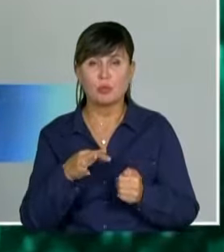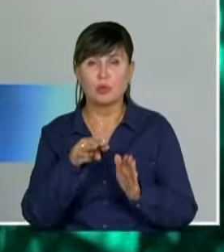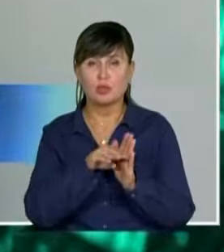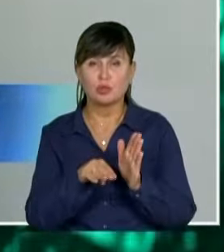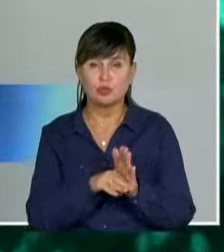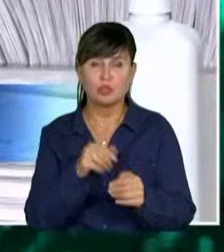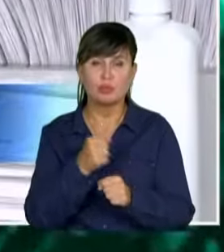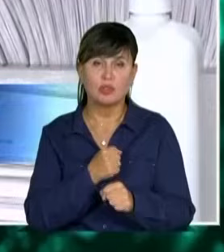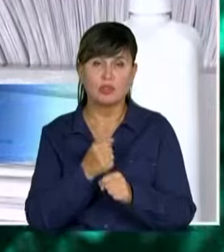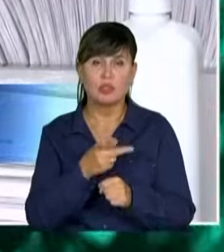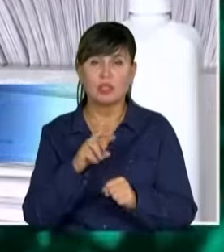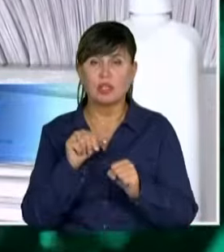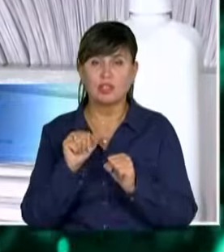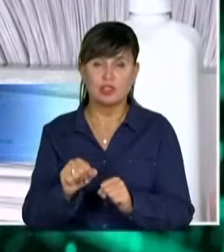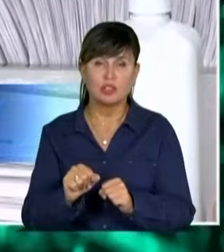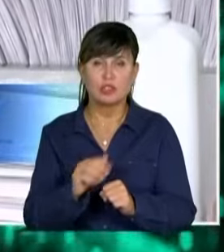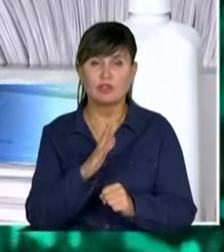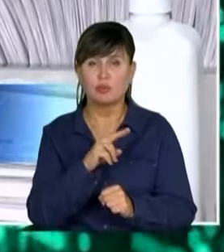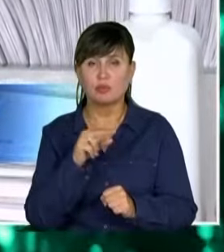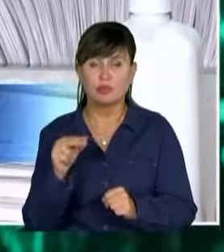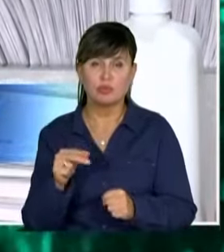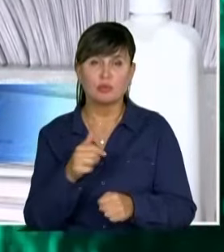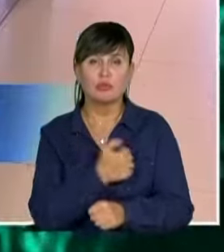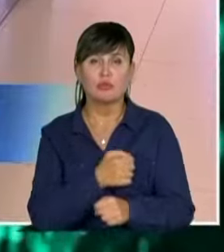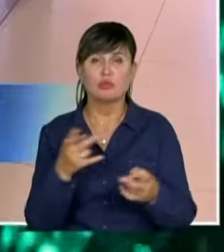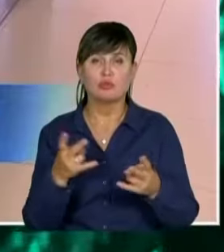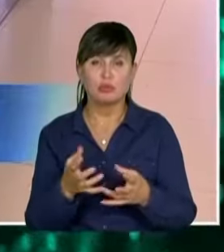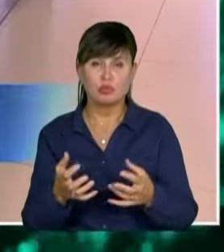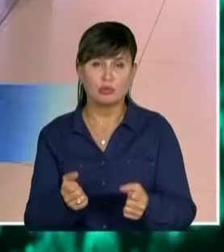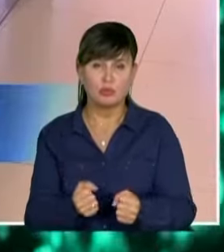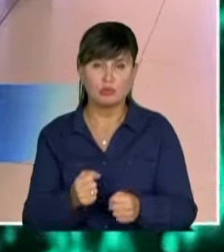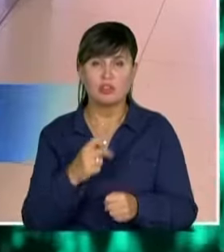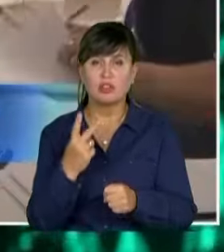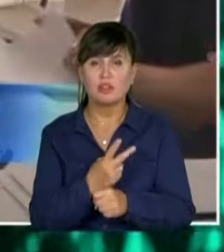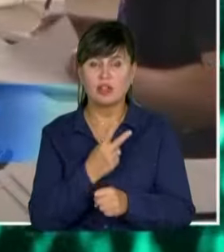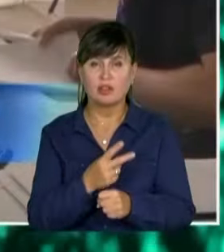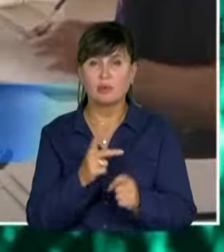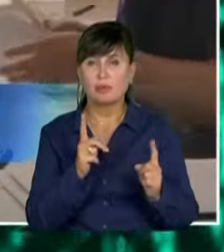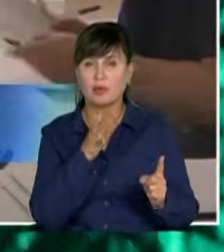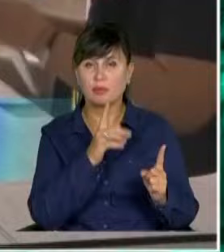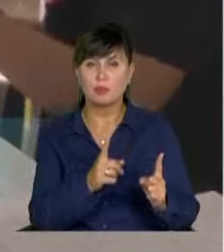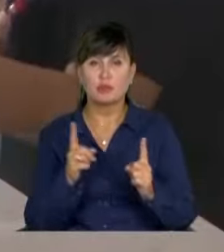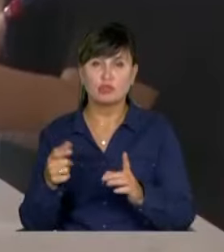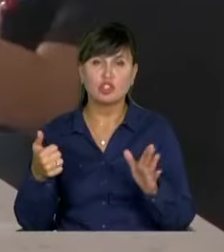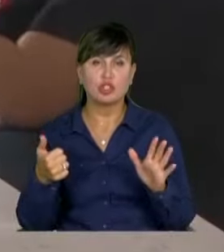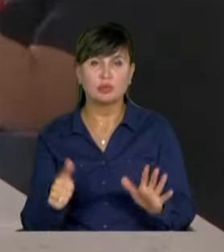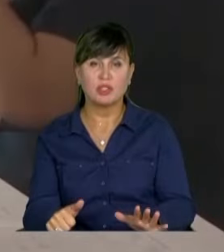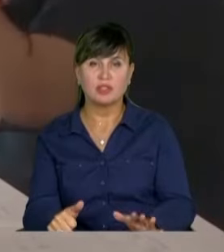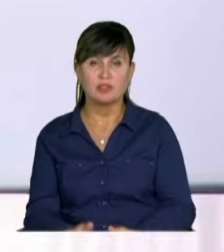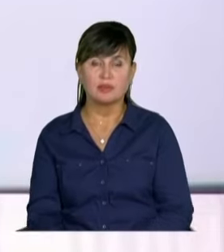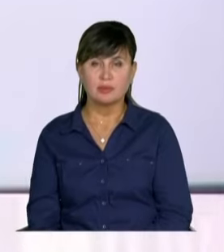производителя для защиты от ВПЧ прививку нужно получить в два этапа с промежутком в